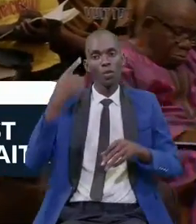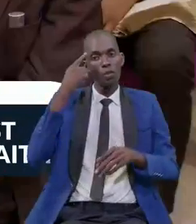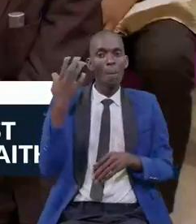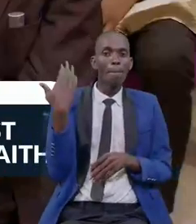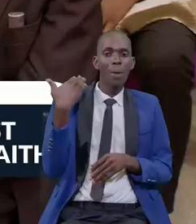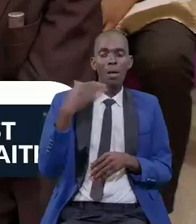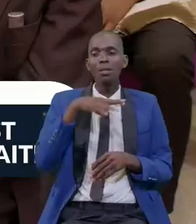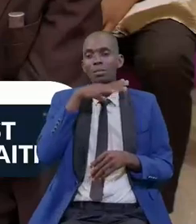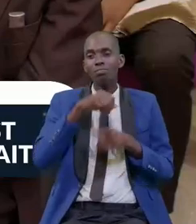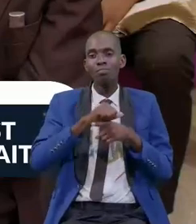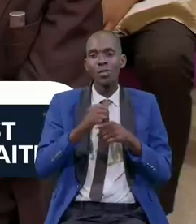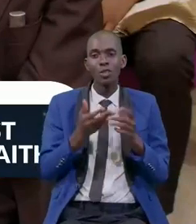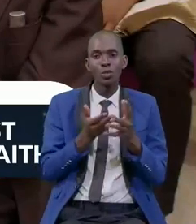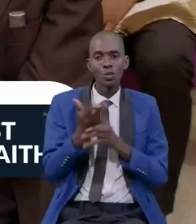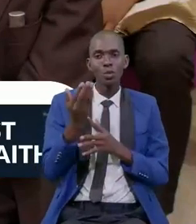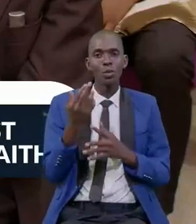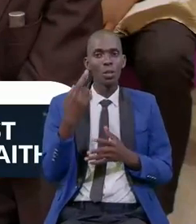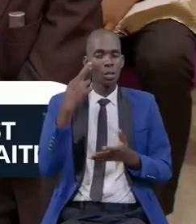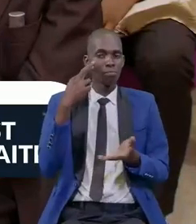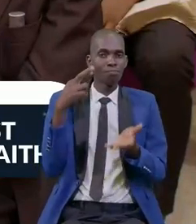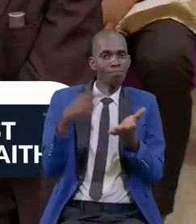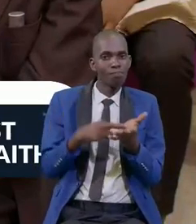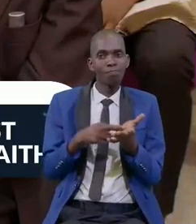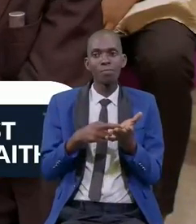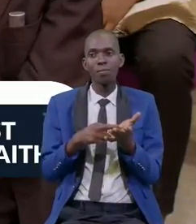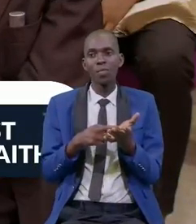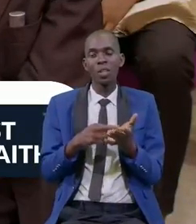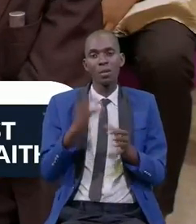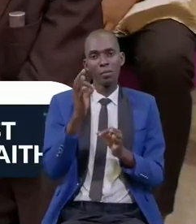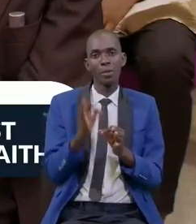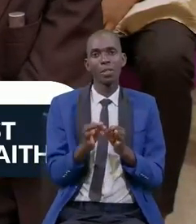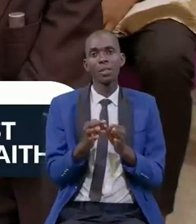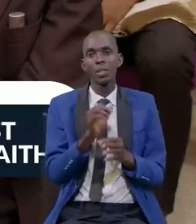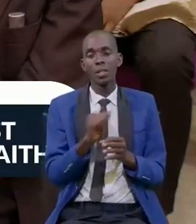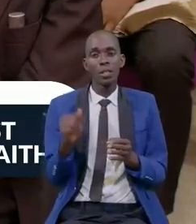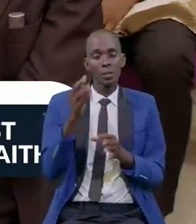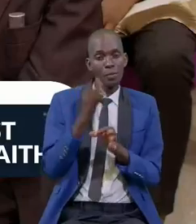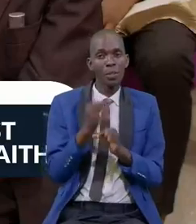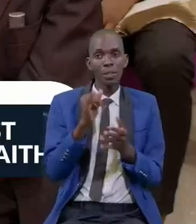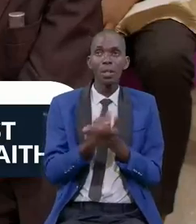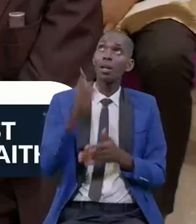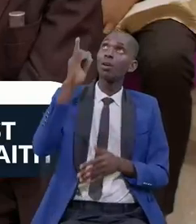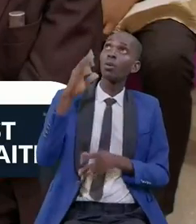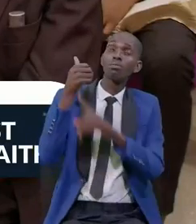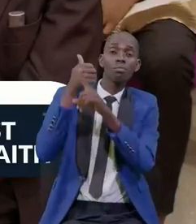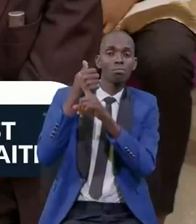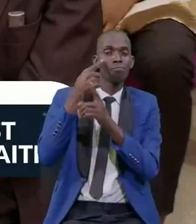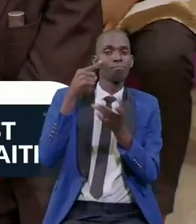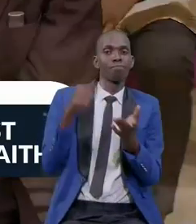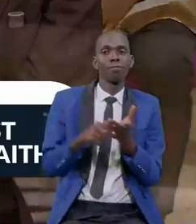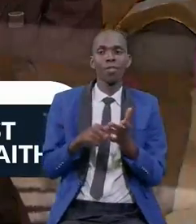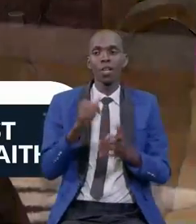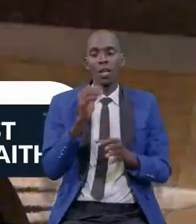corruption passée à travers la foi reconnue, la foi que Dieu reconnaît,